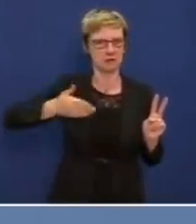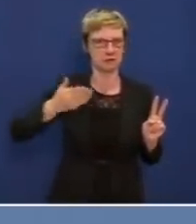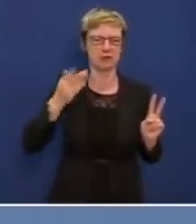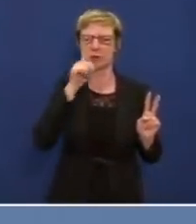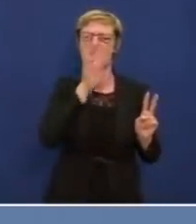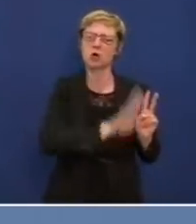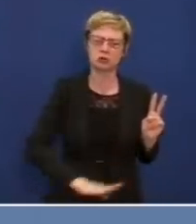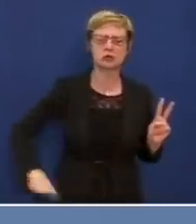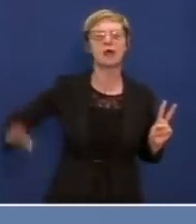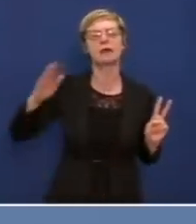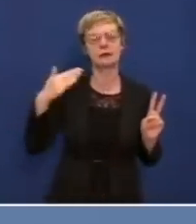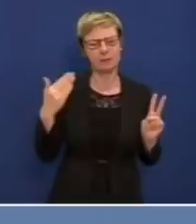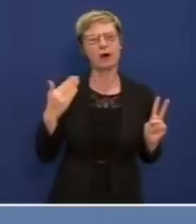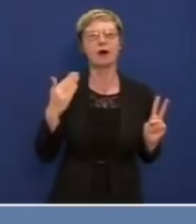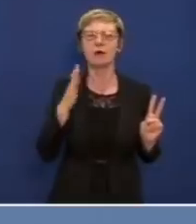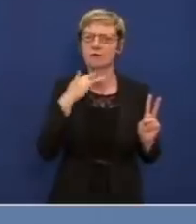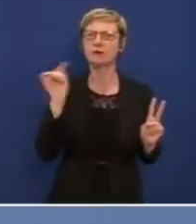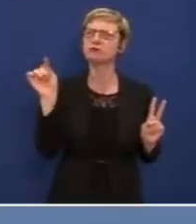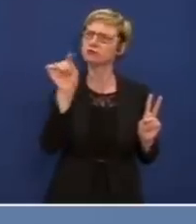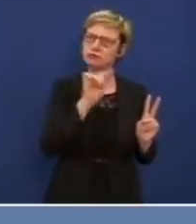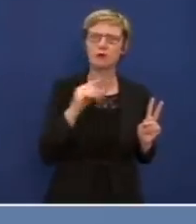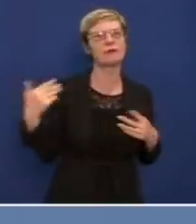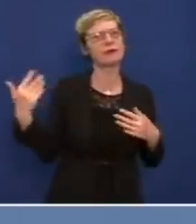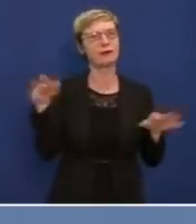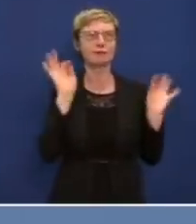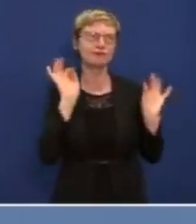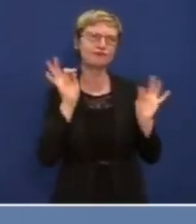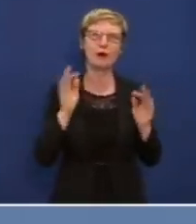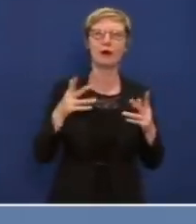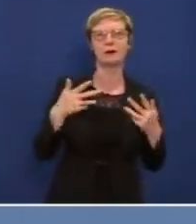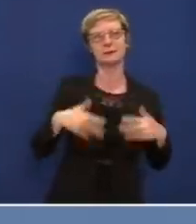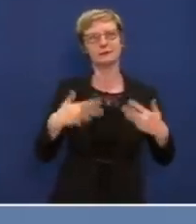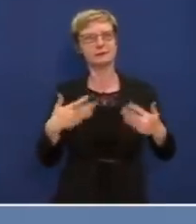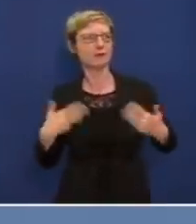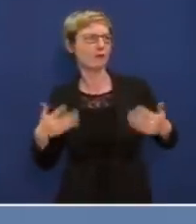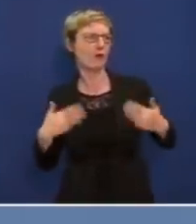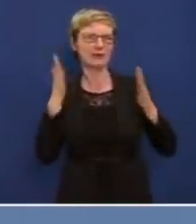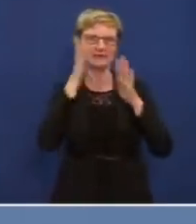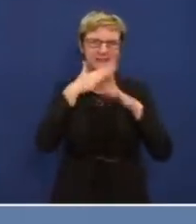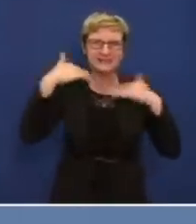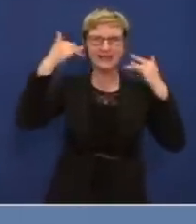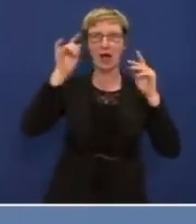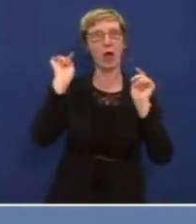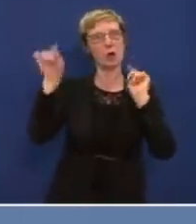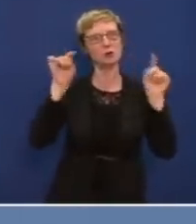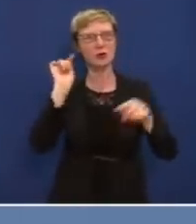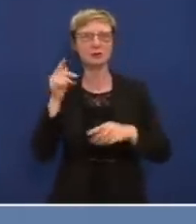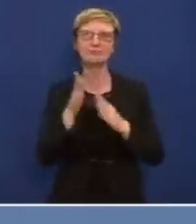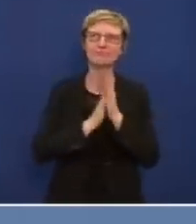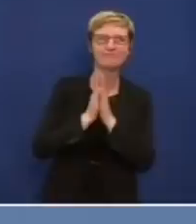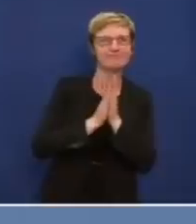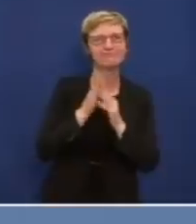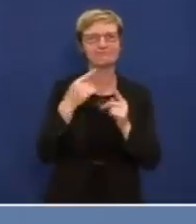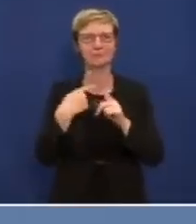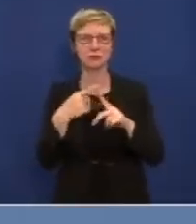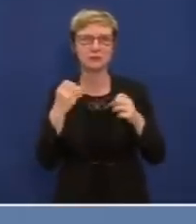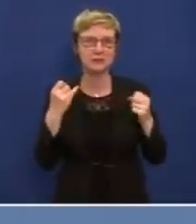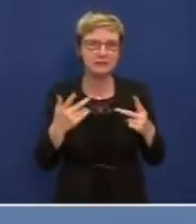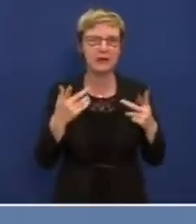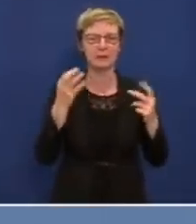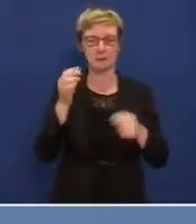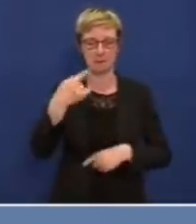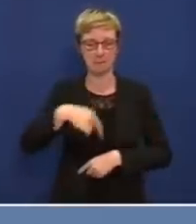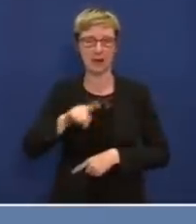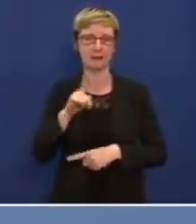Deutschland, aber doch in weiten Teilen Deutschlands mit gutem Wetter und spürbarer guter Laune und Zuversicht und in ein verlängertes